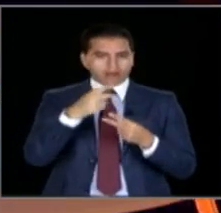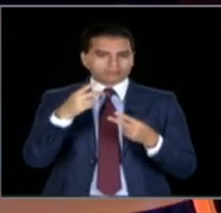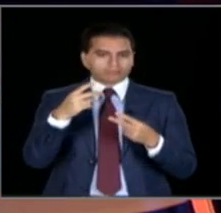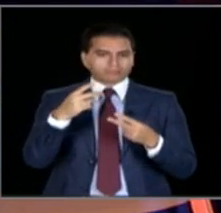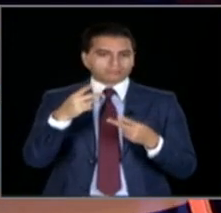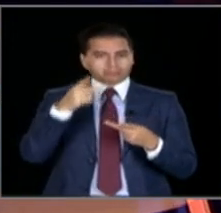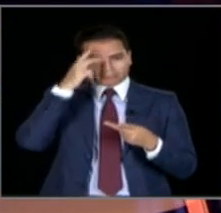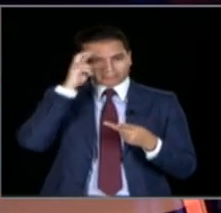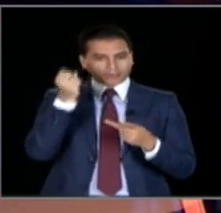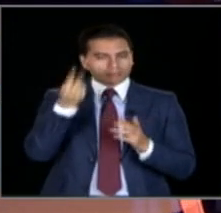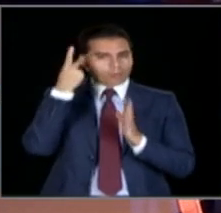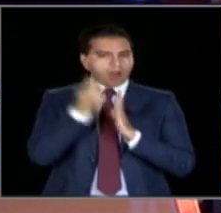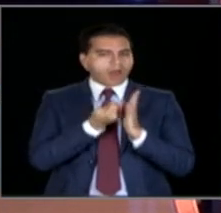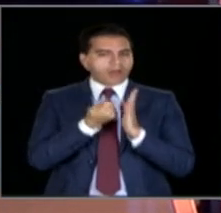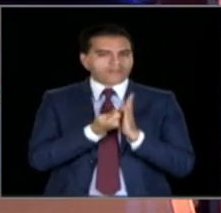هو؟